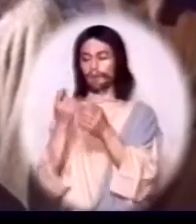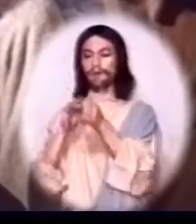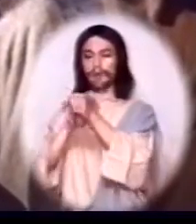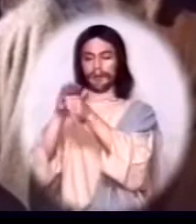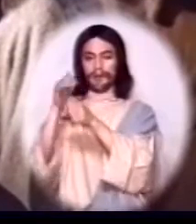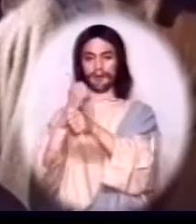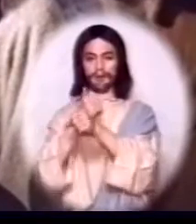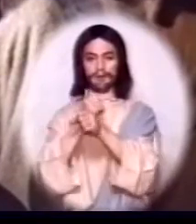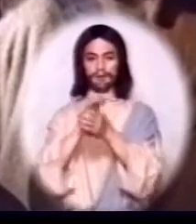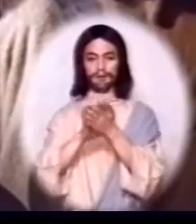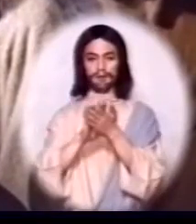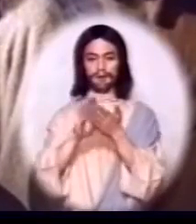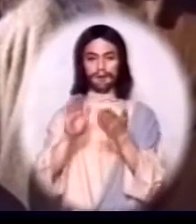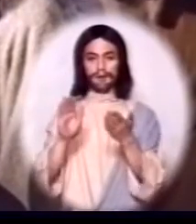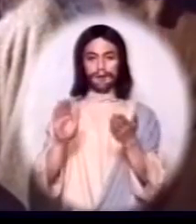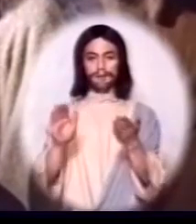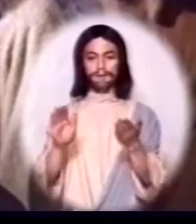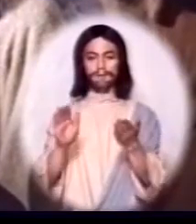적게 사랑하는 것이니라.